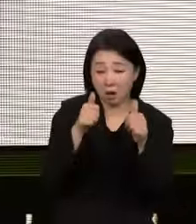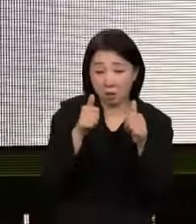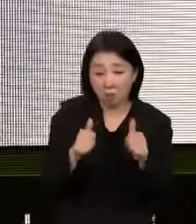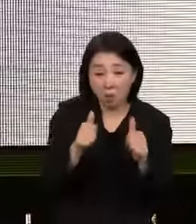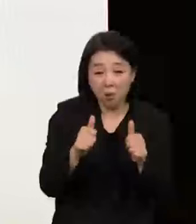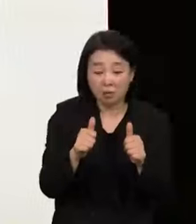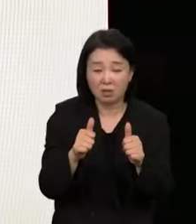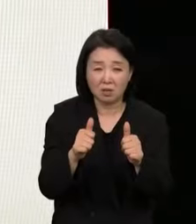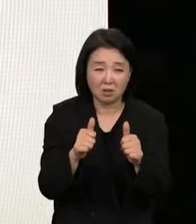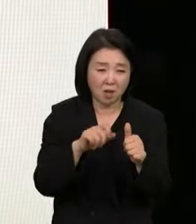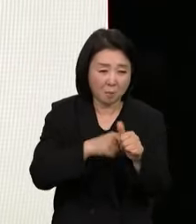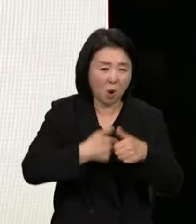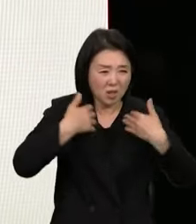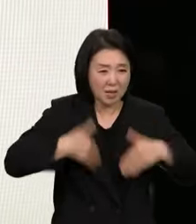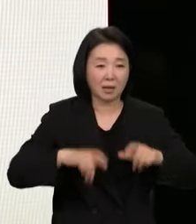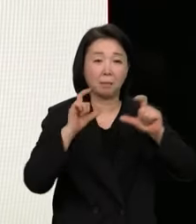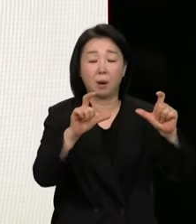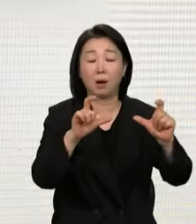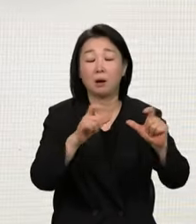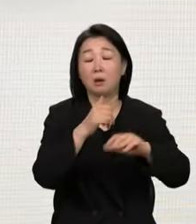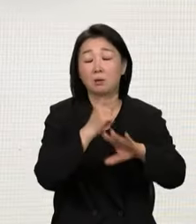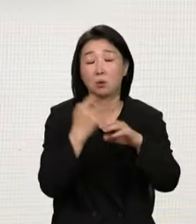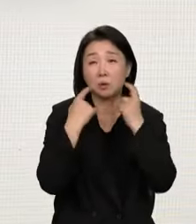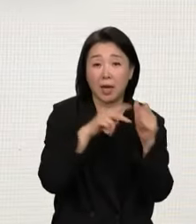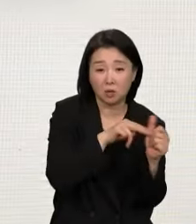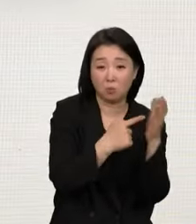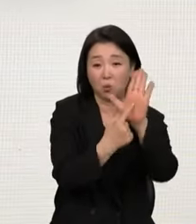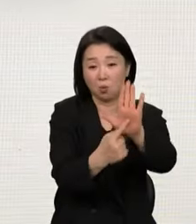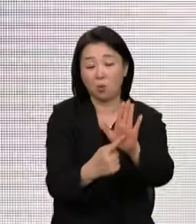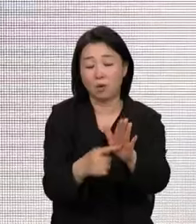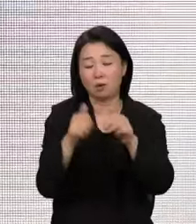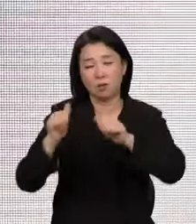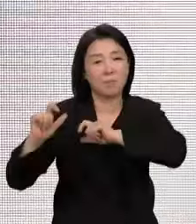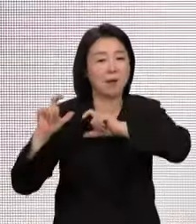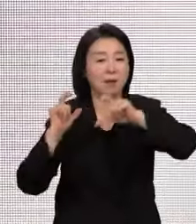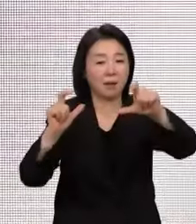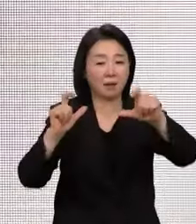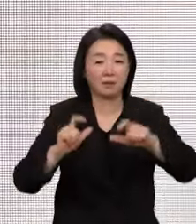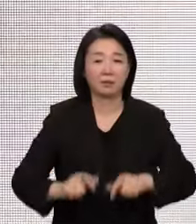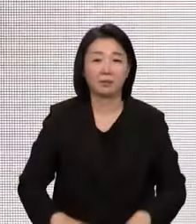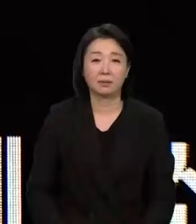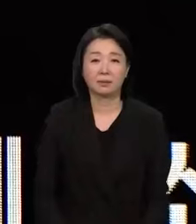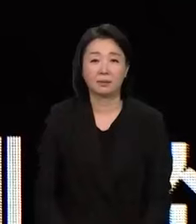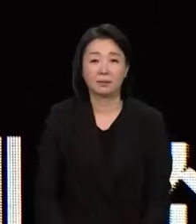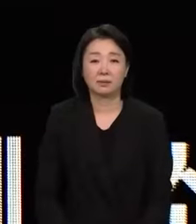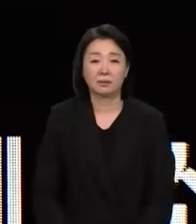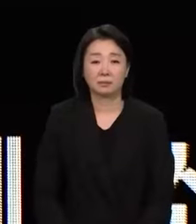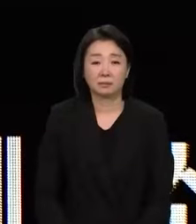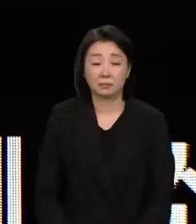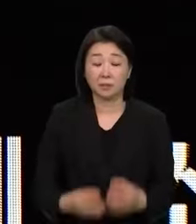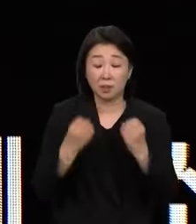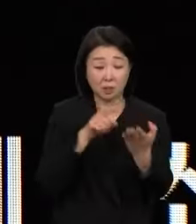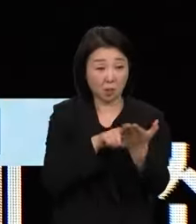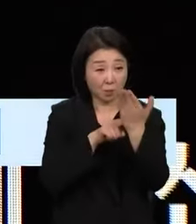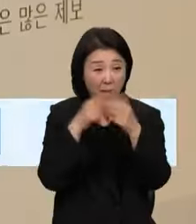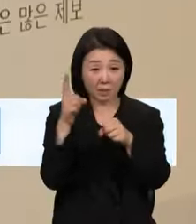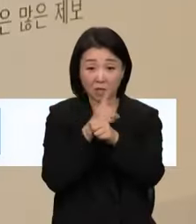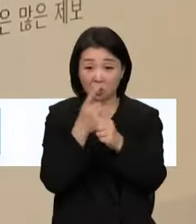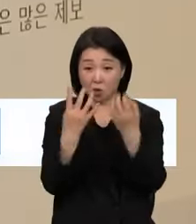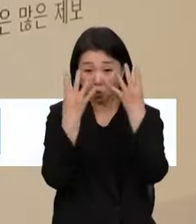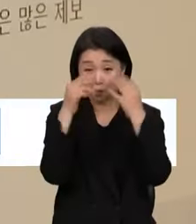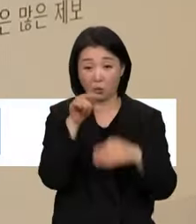손방이 처벌하고 있다며 신상 정보를 공개해 심판을 내리겠다는 취지입니다 새로 등장한 디지털